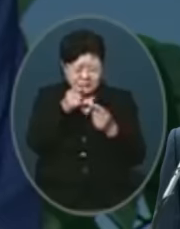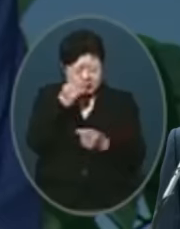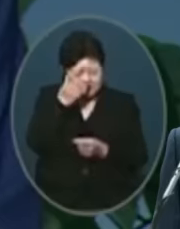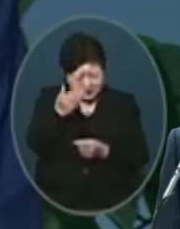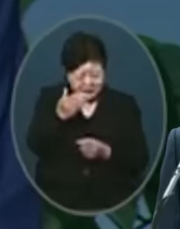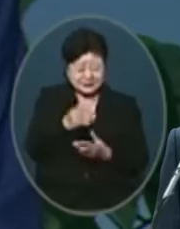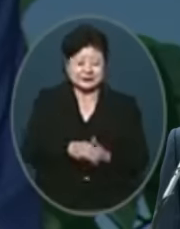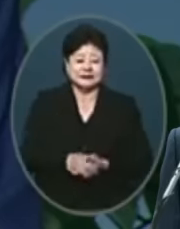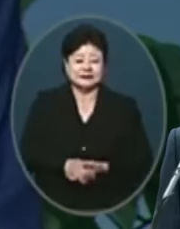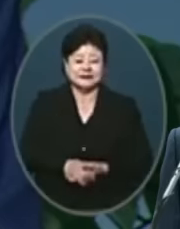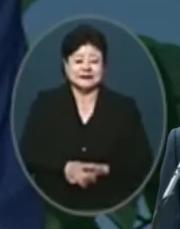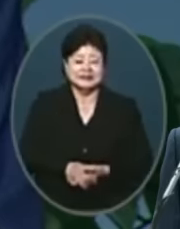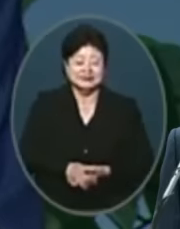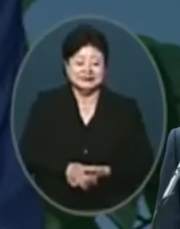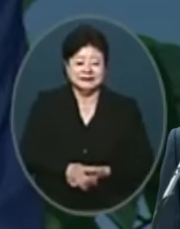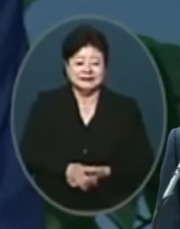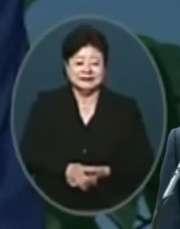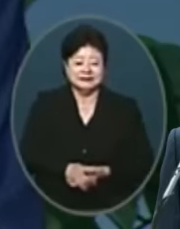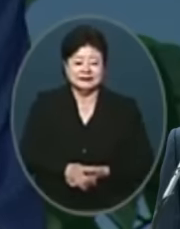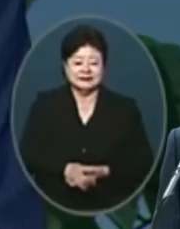되고